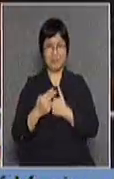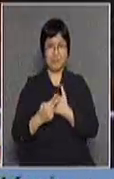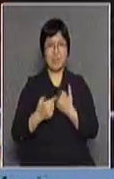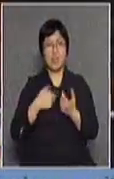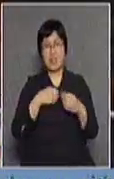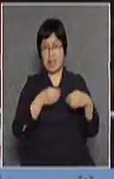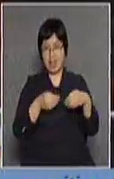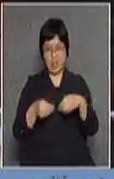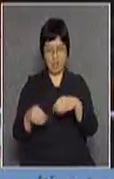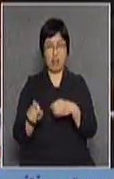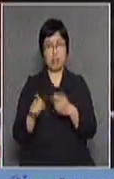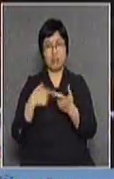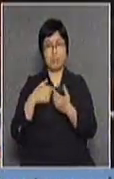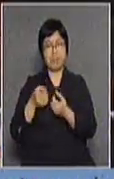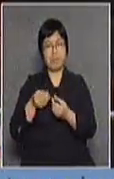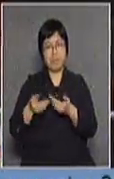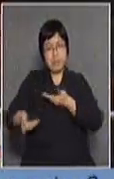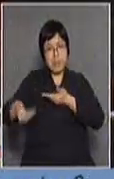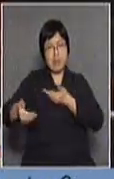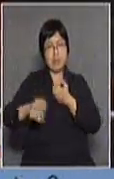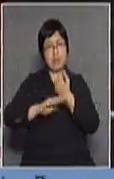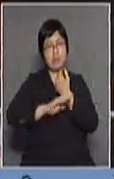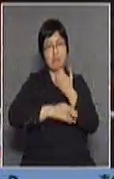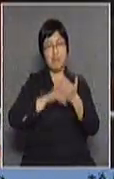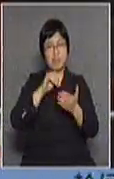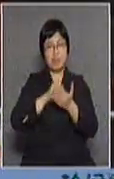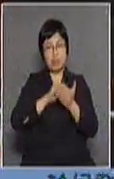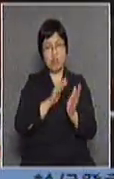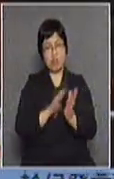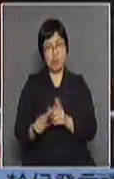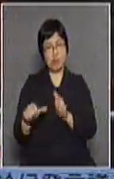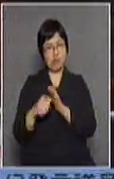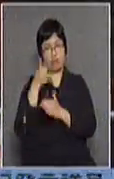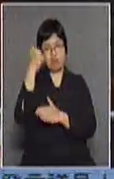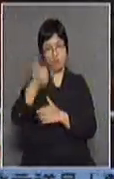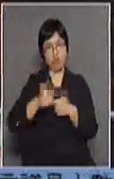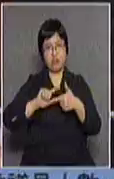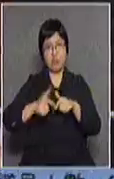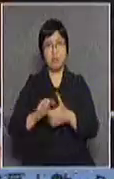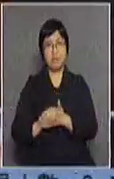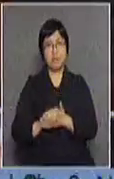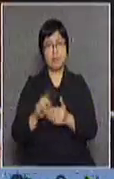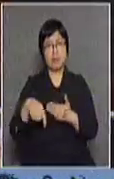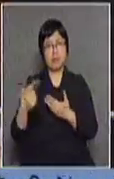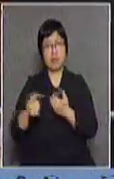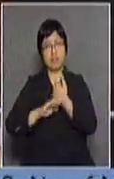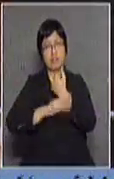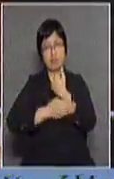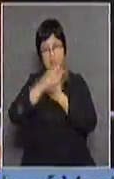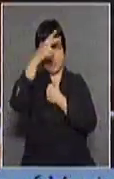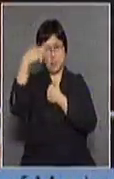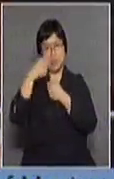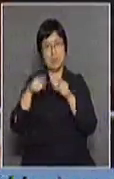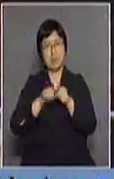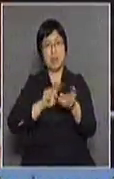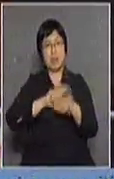育相對於立法是處理歧視的最適當方法。這次輪到律政司和立法會可